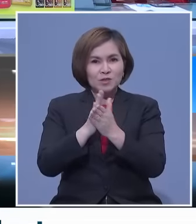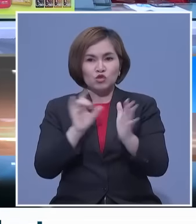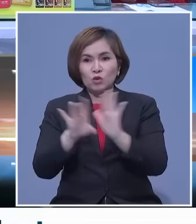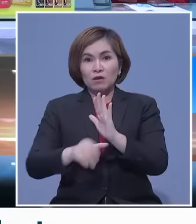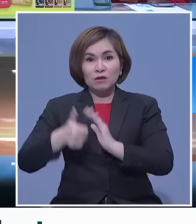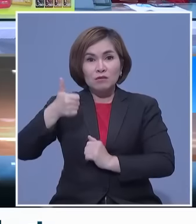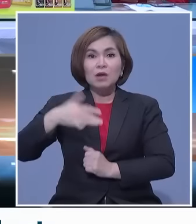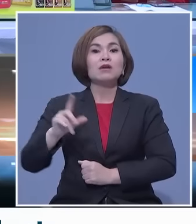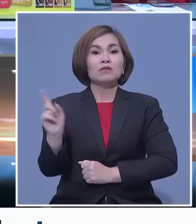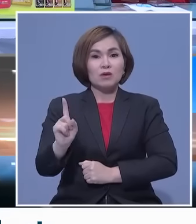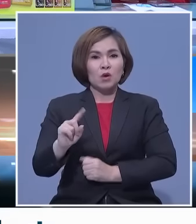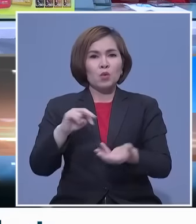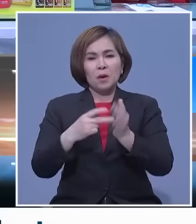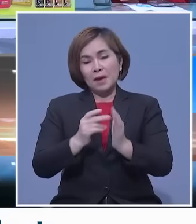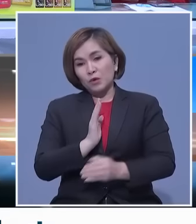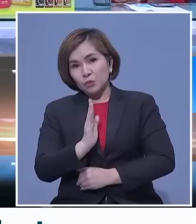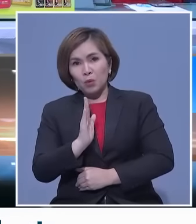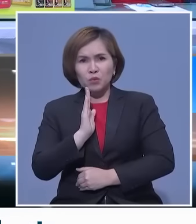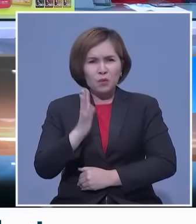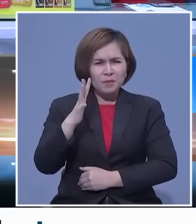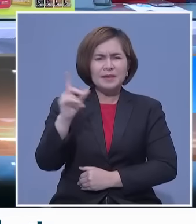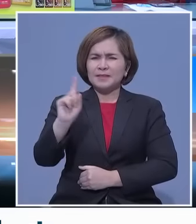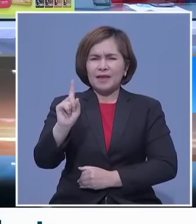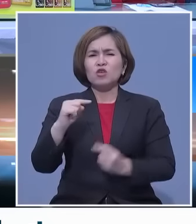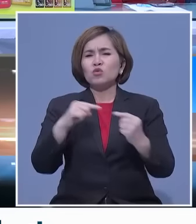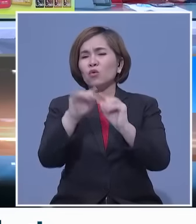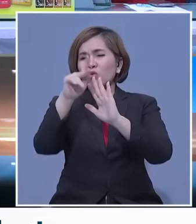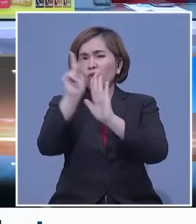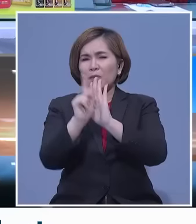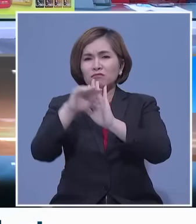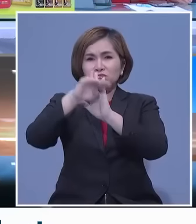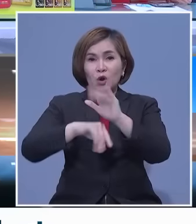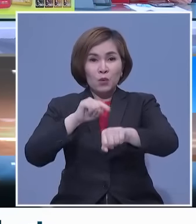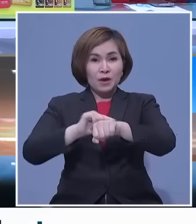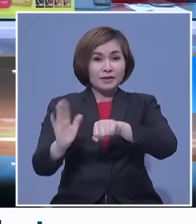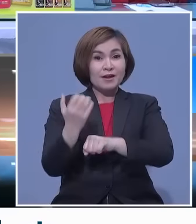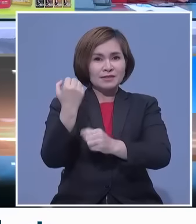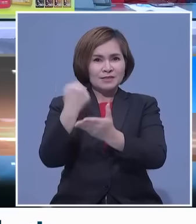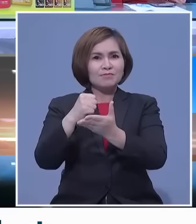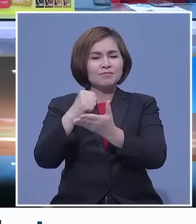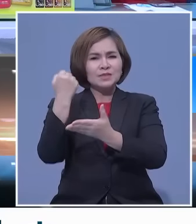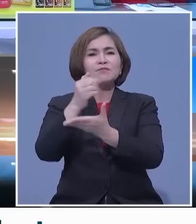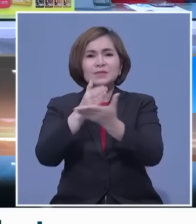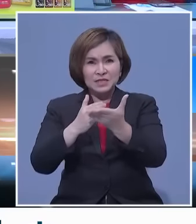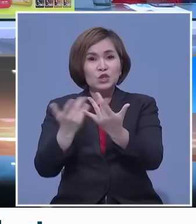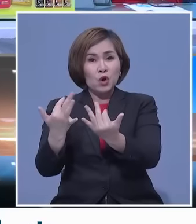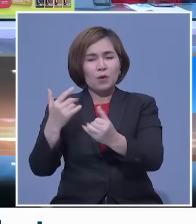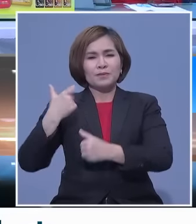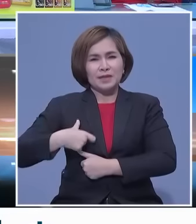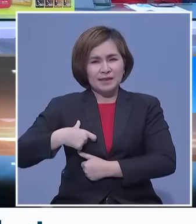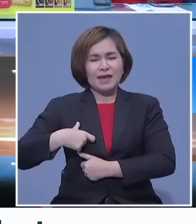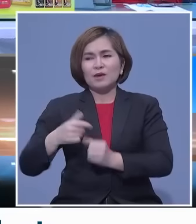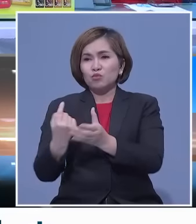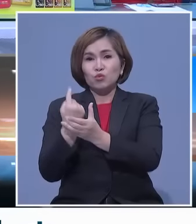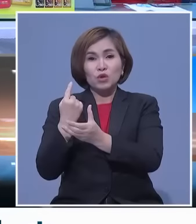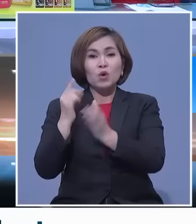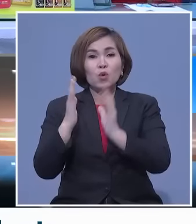มั้ยที่สำคัญคือมันตรงไปตรงมากับเาหรือเปล่าเรื่องคดีว่ากันไปวันนี้ 10:30นนะคะทนายเดชาพร้อมกับตัวแทนของผู้เสียหายซึ่ง